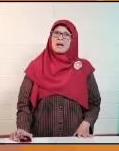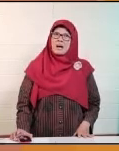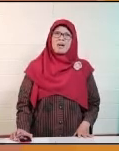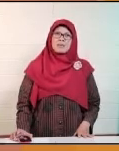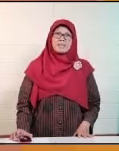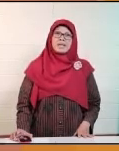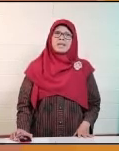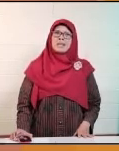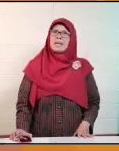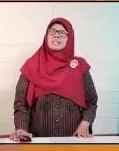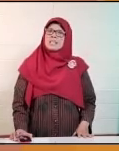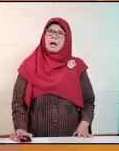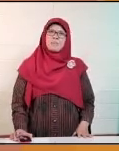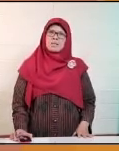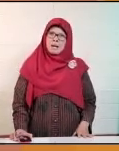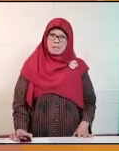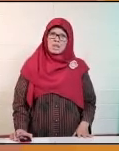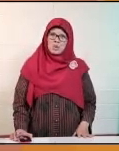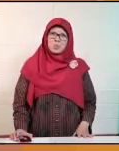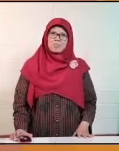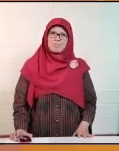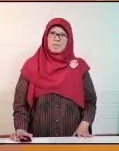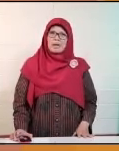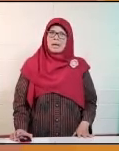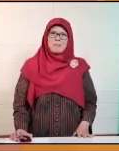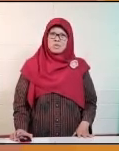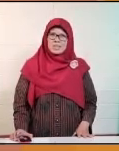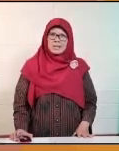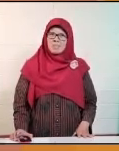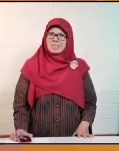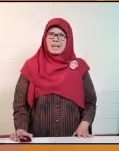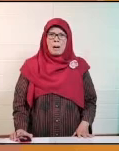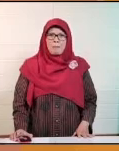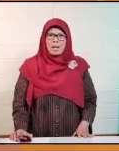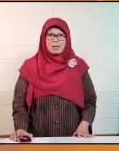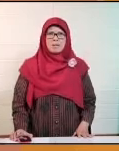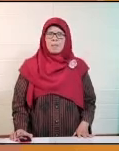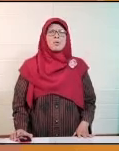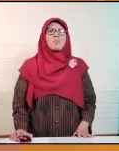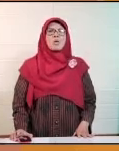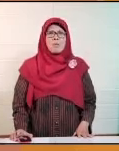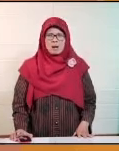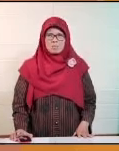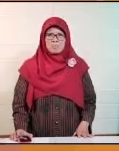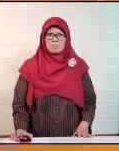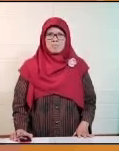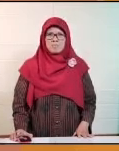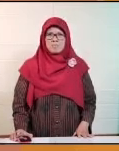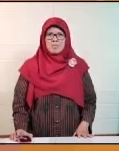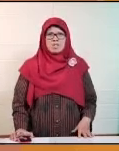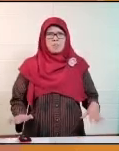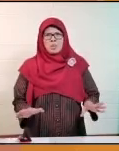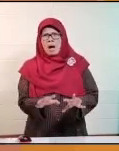anak awal remaja ini sikapnya tidak menentu emosinya masih labil berubah-rubah